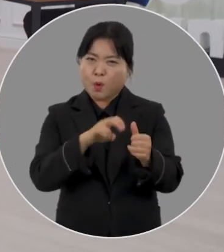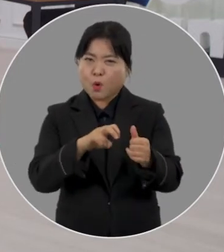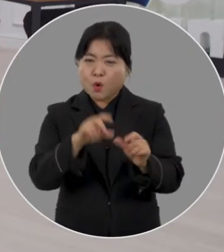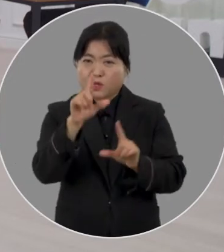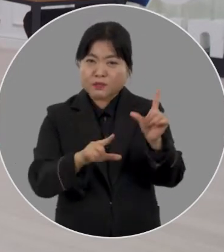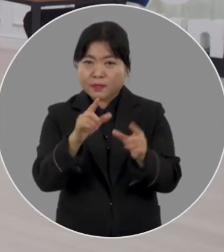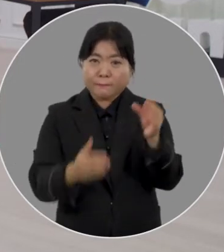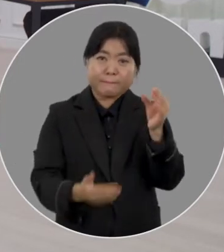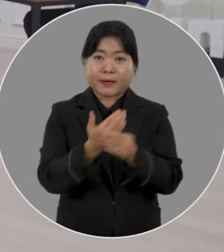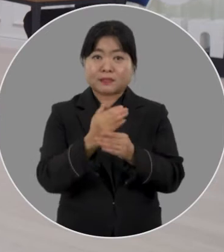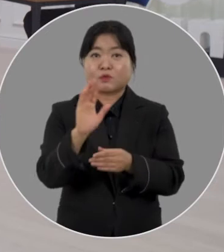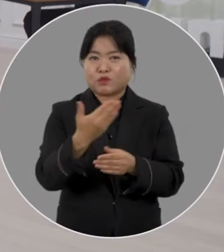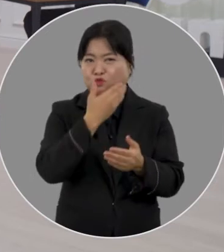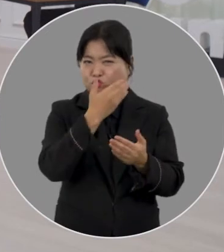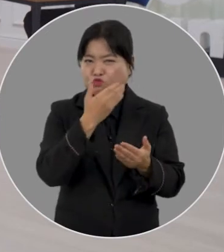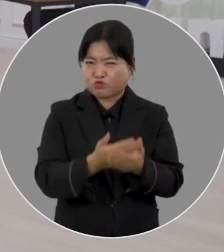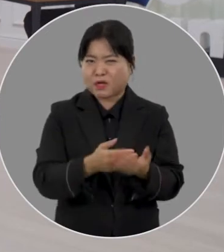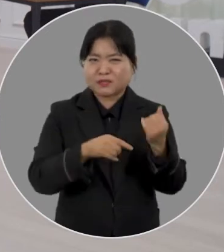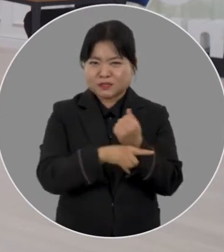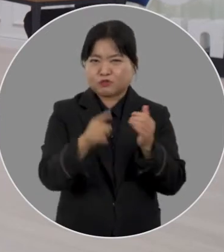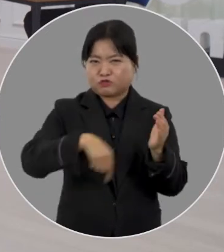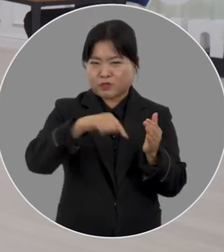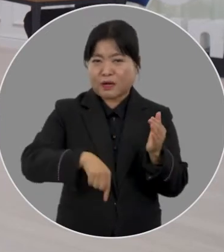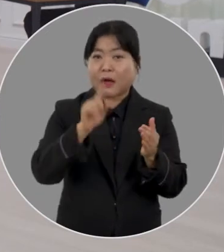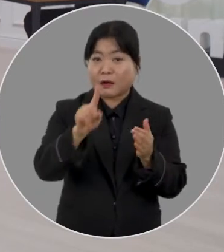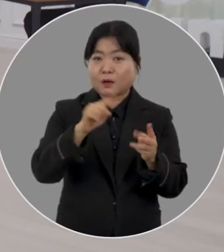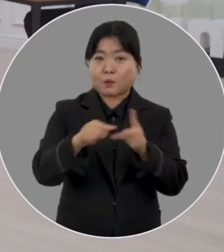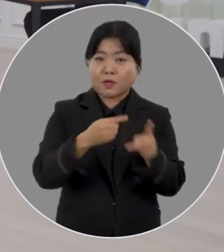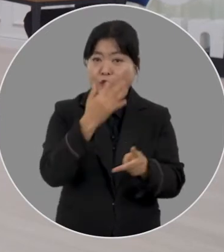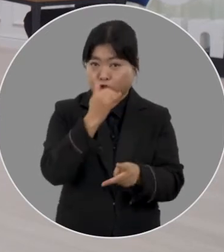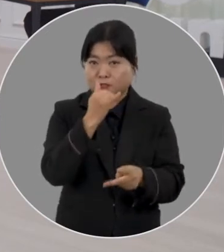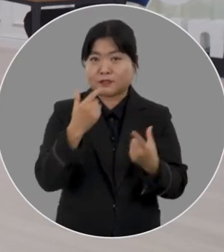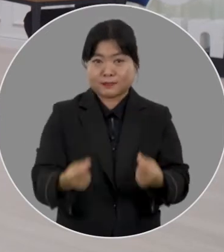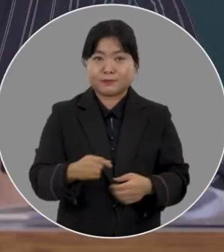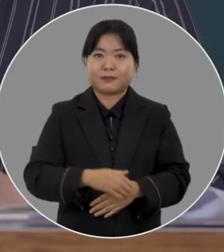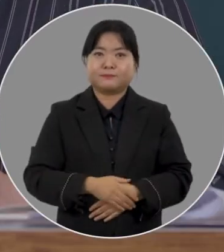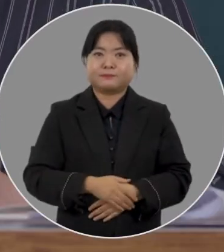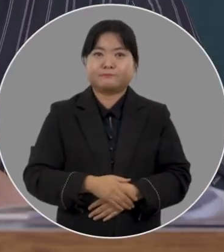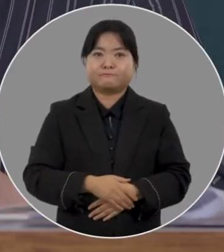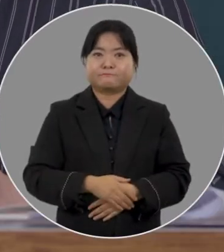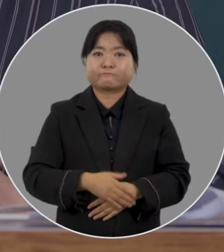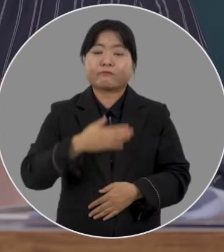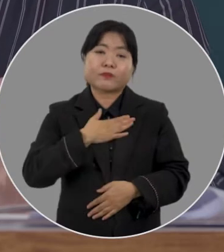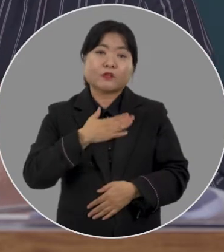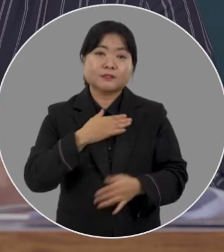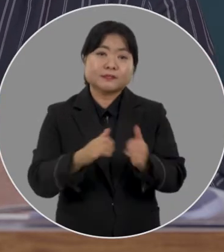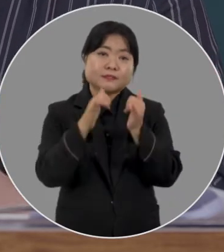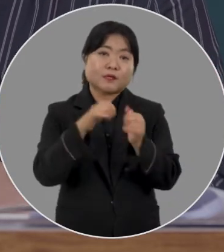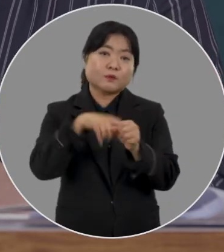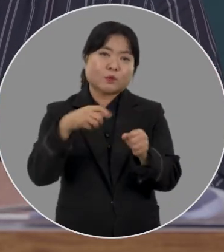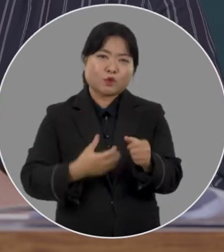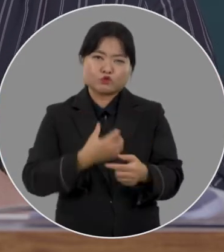혐오 현상이 발생하게 되는 어떤 중요한 요인 중에 하나로 이해될 수 있을 것 같습니다. 네, 저는 그러니까 사회적으로